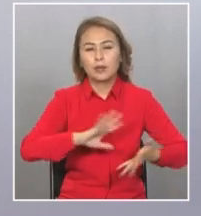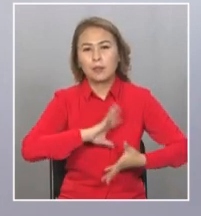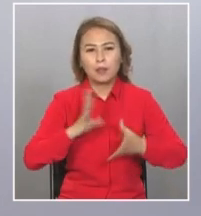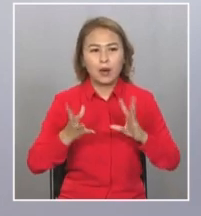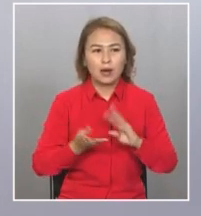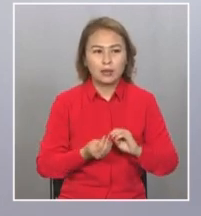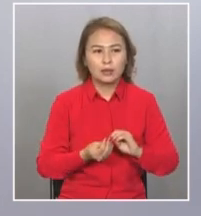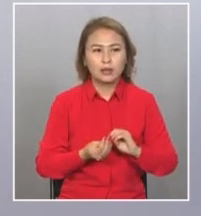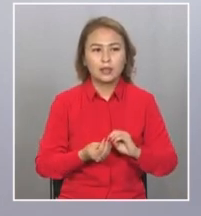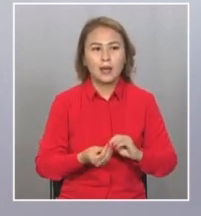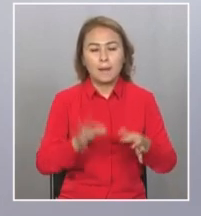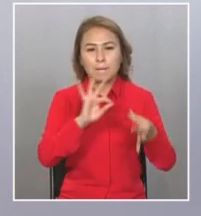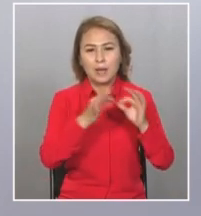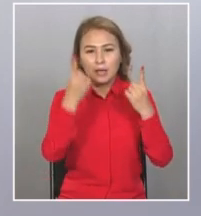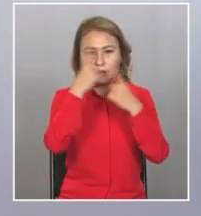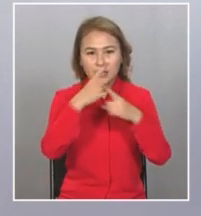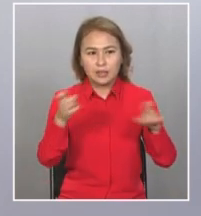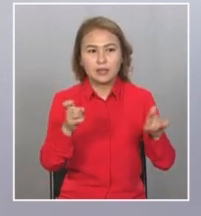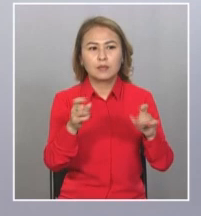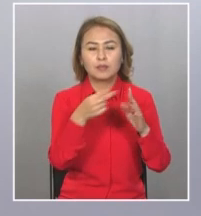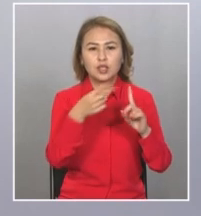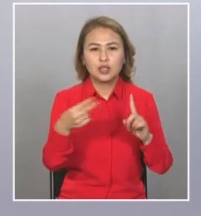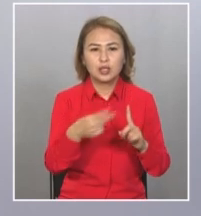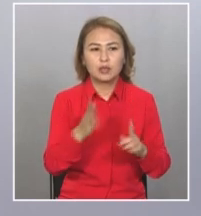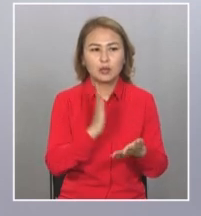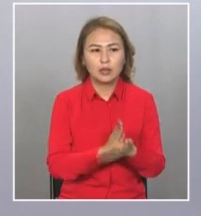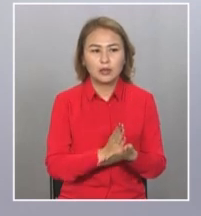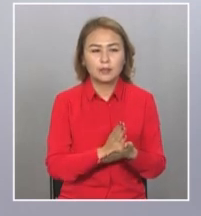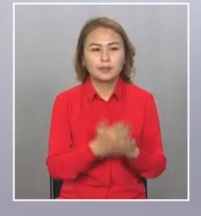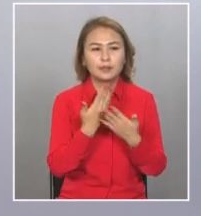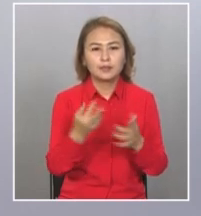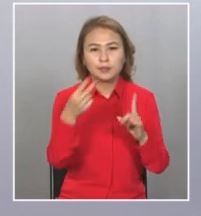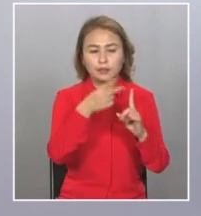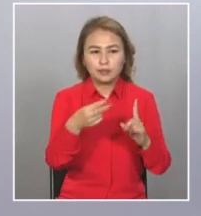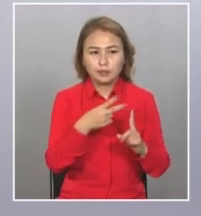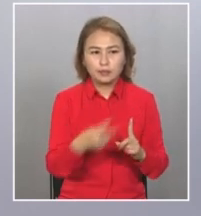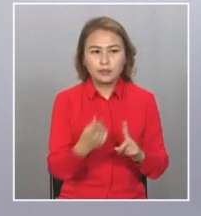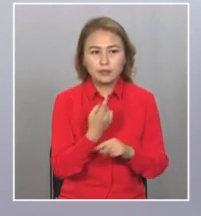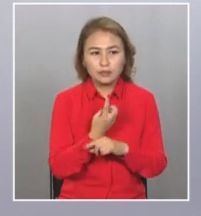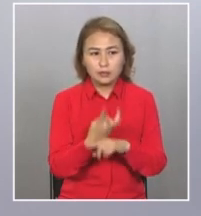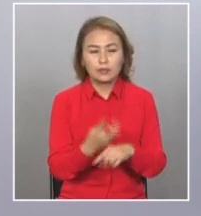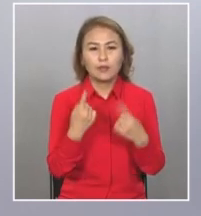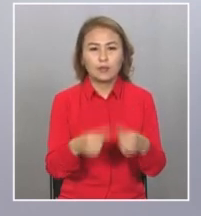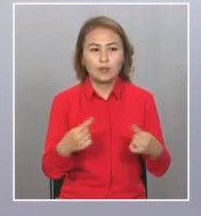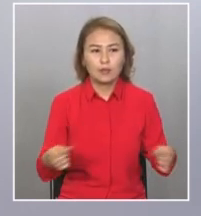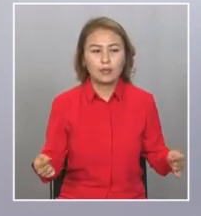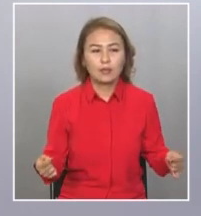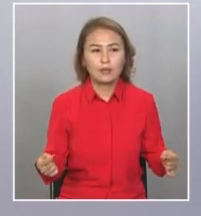барлық мәліметтердің пішімдері шығады. Ол пішімдер бірнеше түрлі.